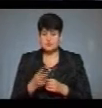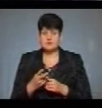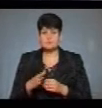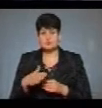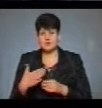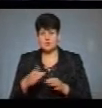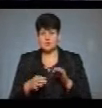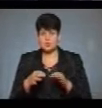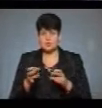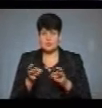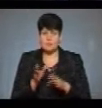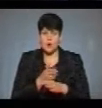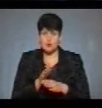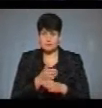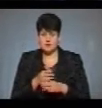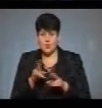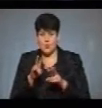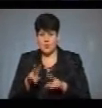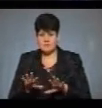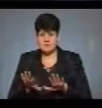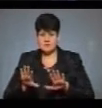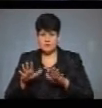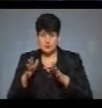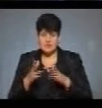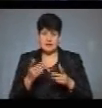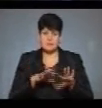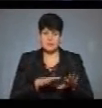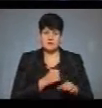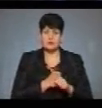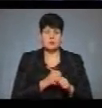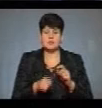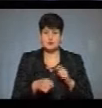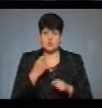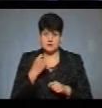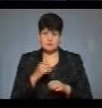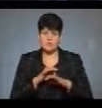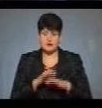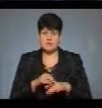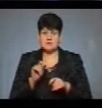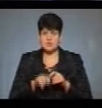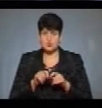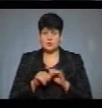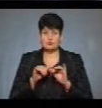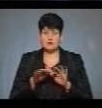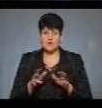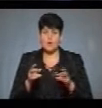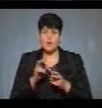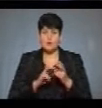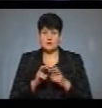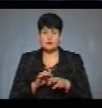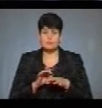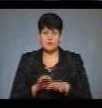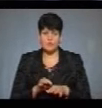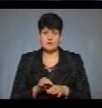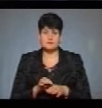який говорить, що треба розмежовувати огляд місця події в комісії вчинення злочину з проведенням слідчої дії обшуку, який передбачає процедурну